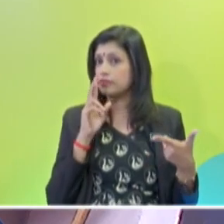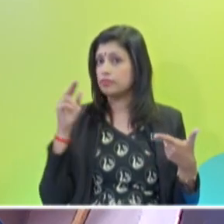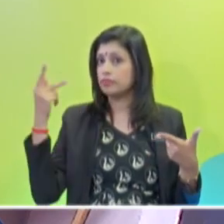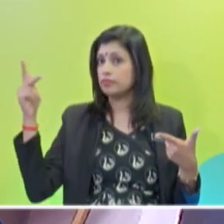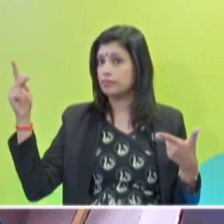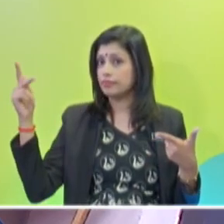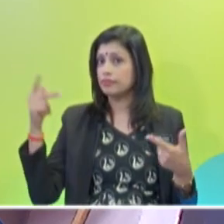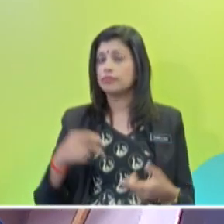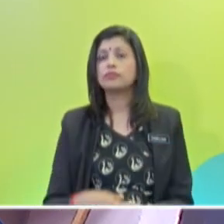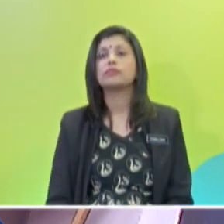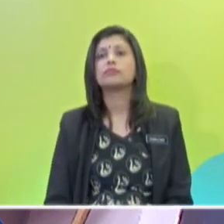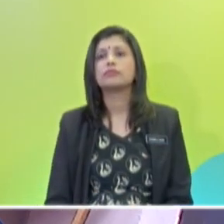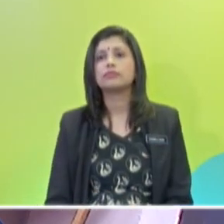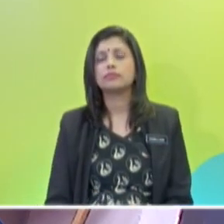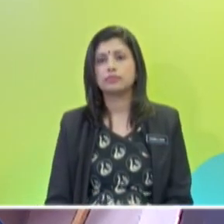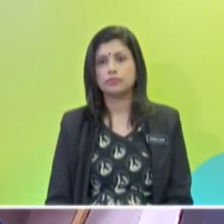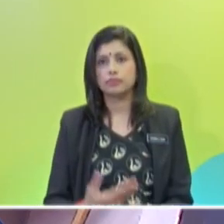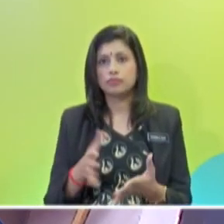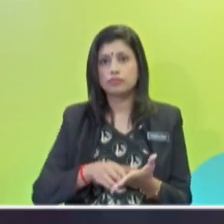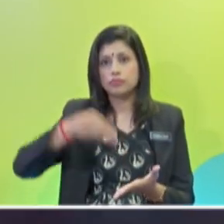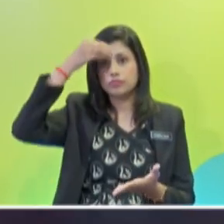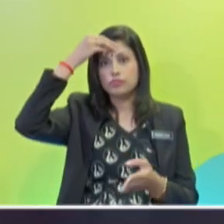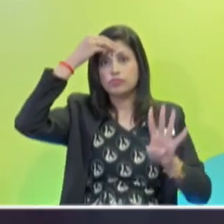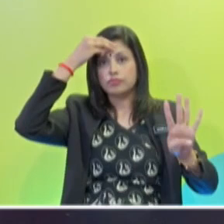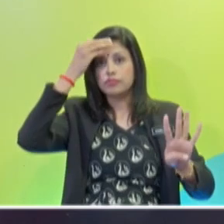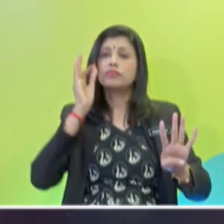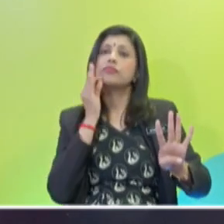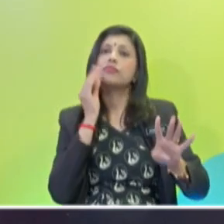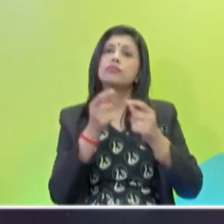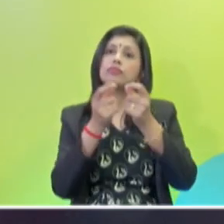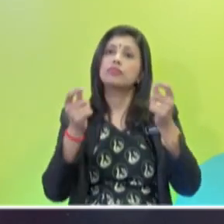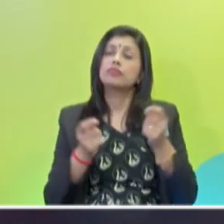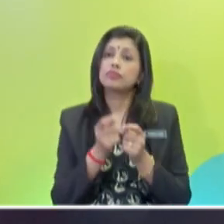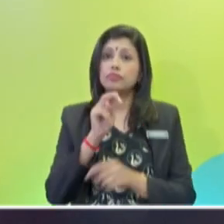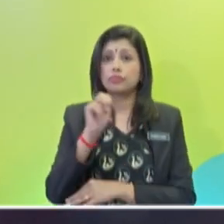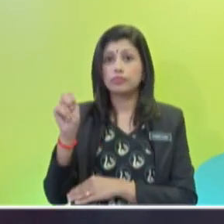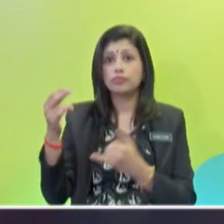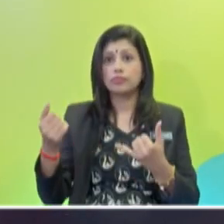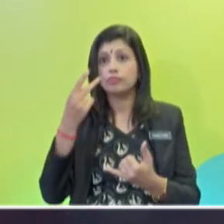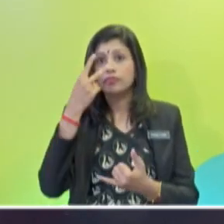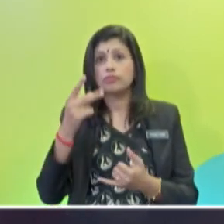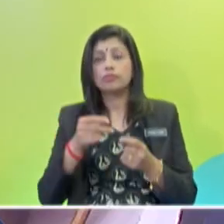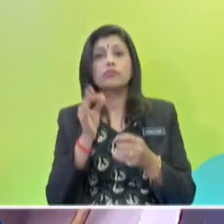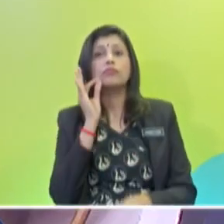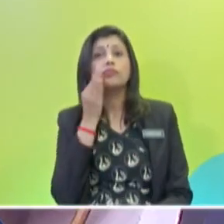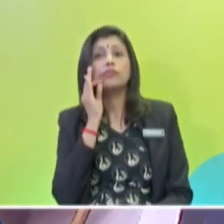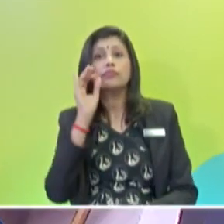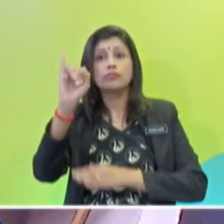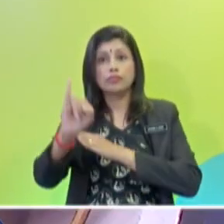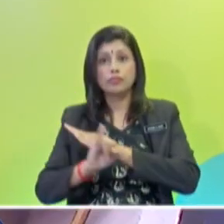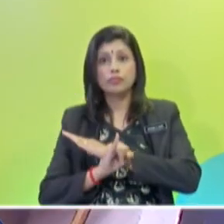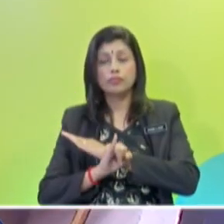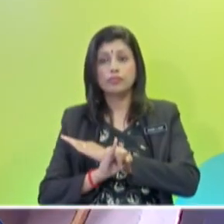Kuning. Kuning. Okey, kita dah belajar 4 Betul. Buah tempatan. Jadi mari kita lihat pula buah import. Yang pertama. Buah